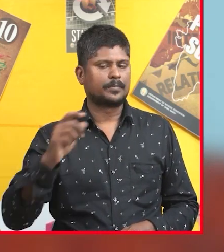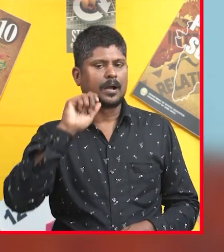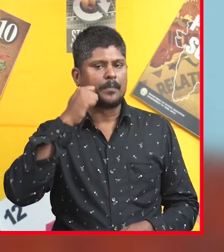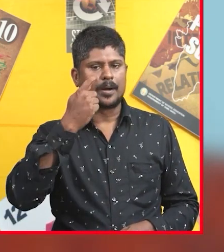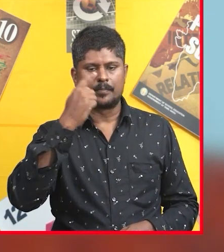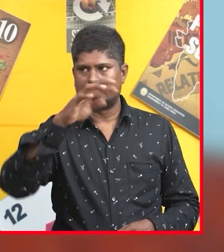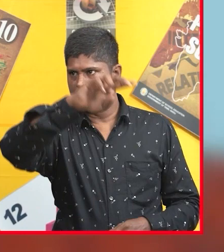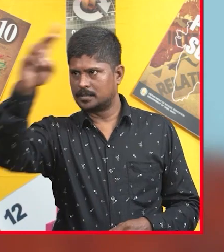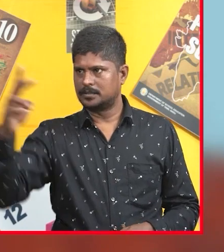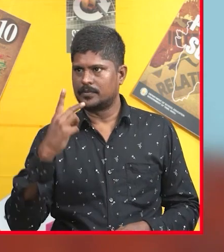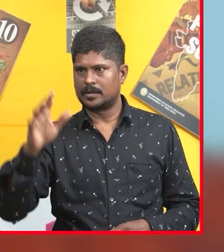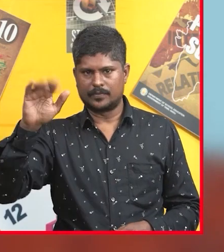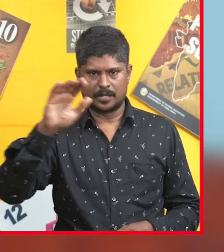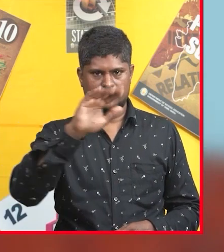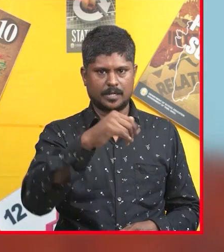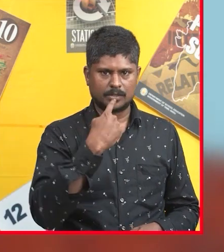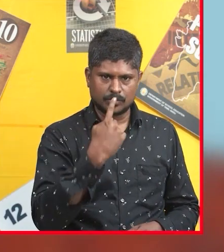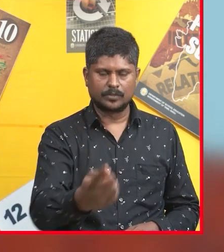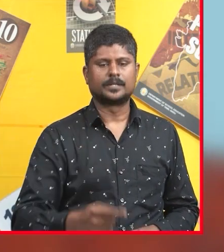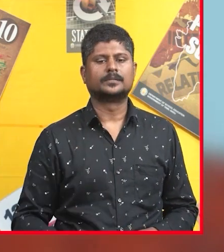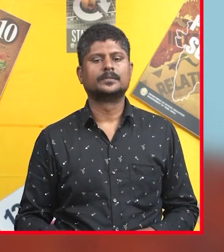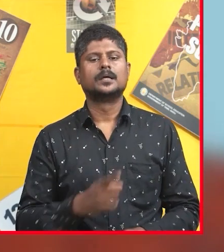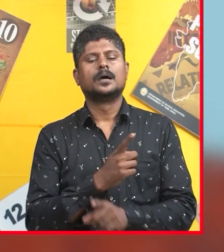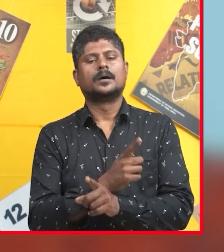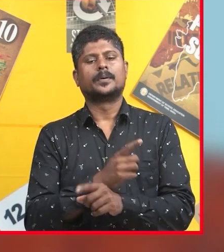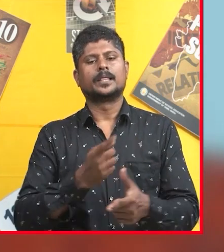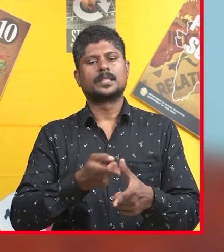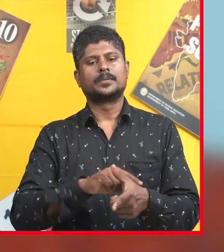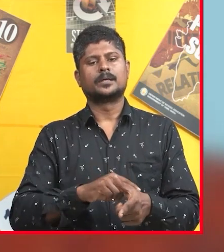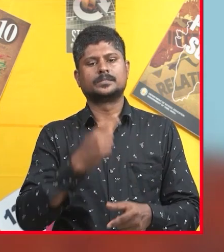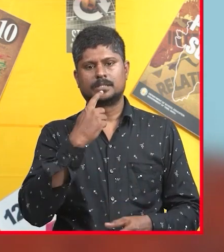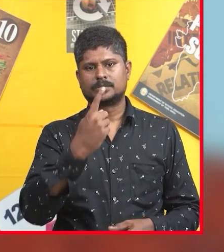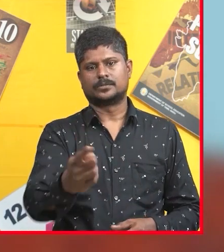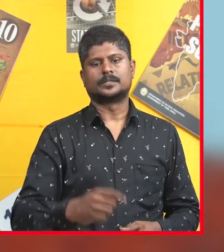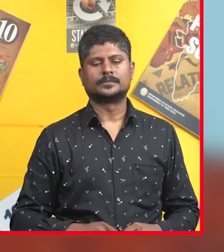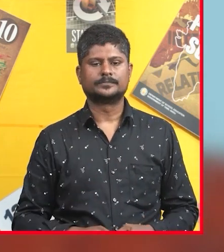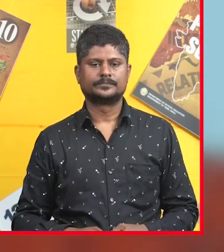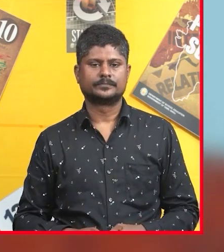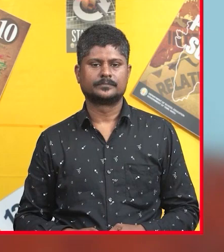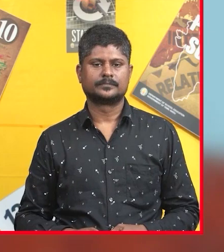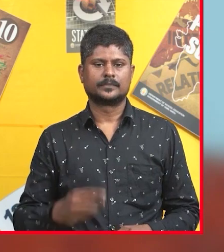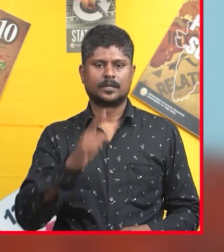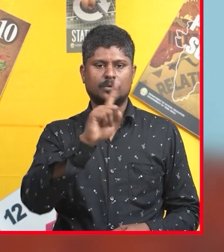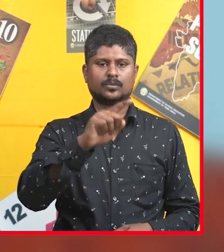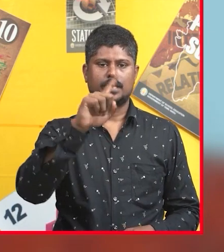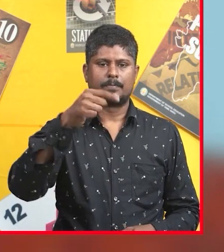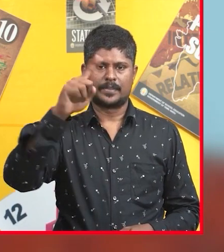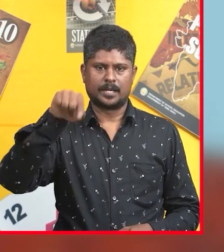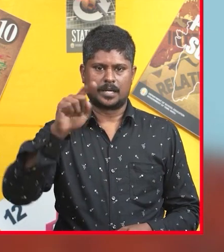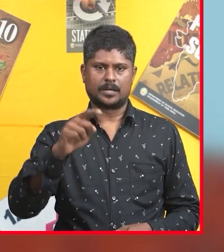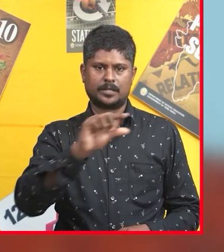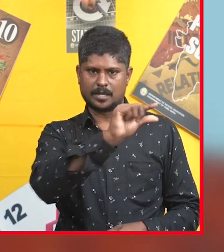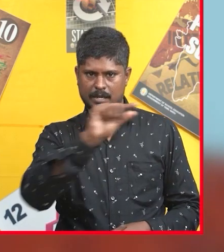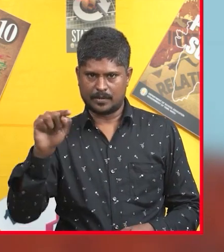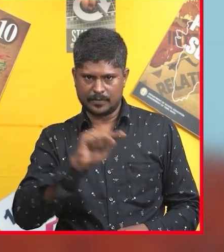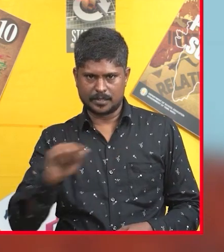இருக்கீங்களா, அப்படி இருந்தா வாங்க அப்படின்னு பழந்தமிழர்கள் சொல்வாங்க அப்படின்னு குறுந்தொகையில 118வது